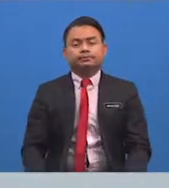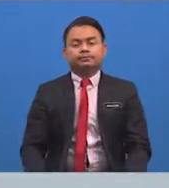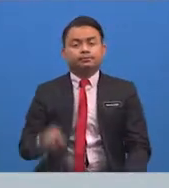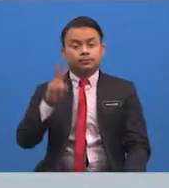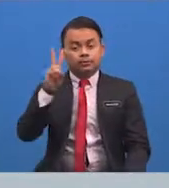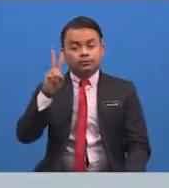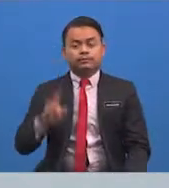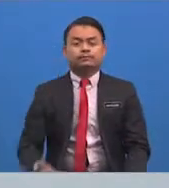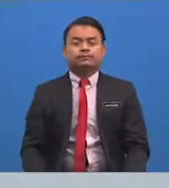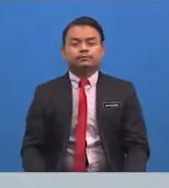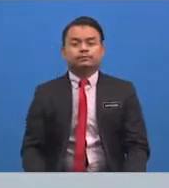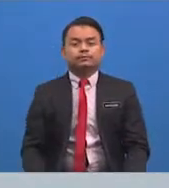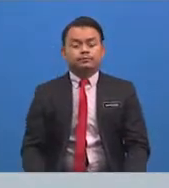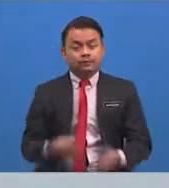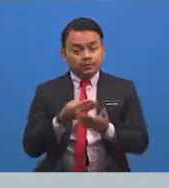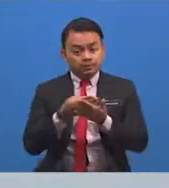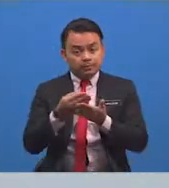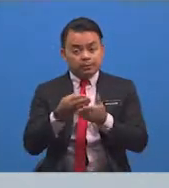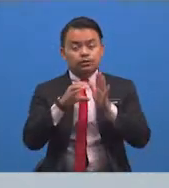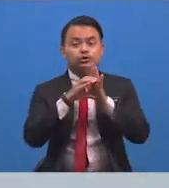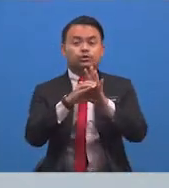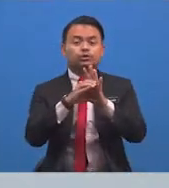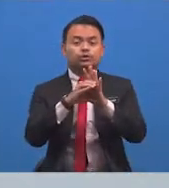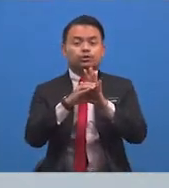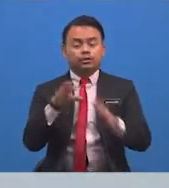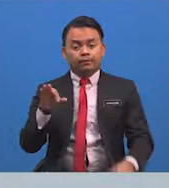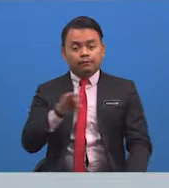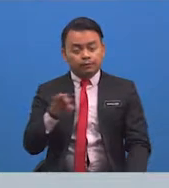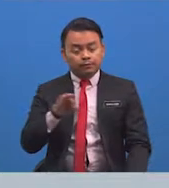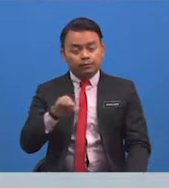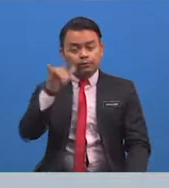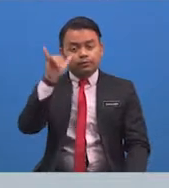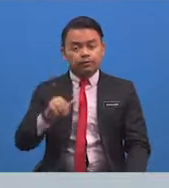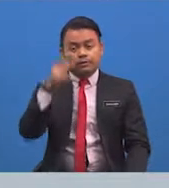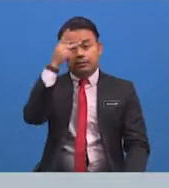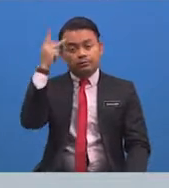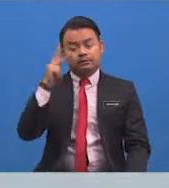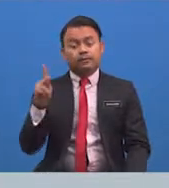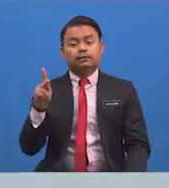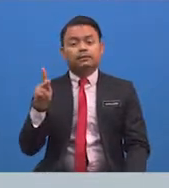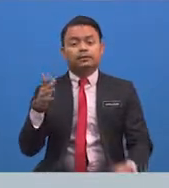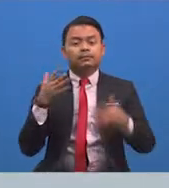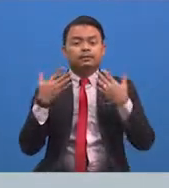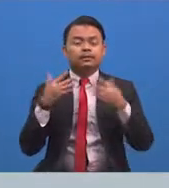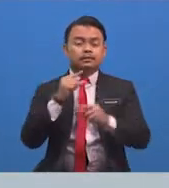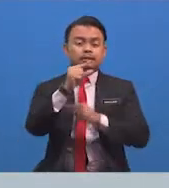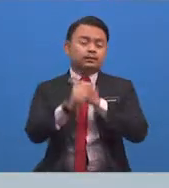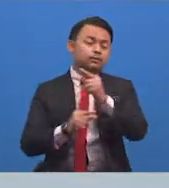Kedua, memberi contoh faktor-faktor yang menyebabkan pemanasan